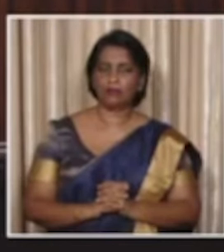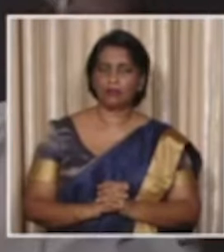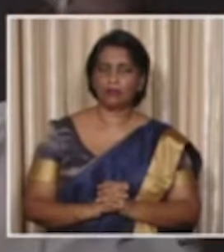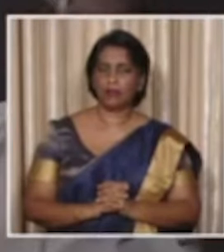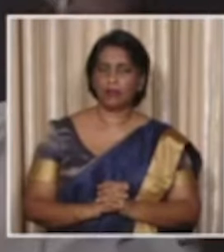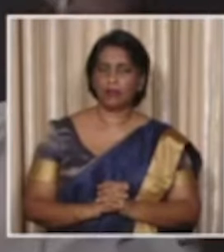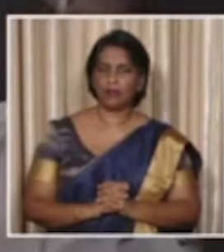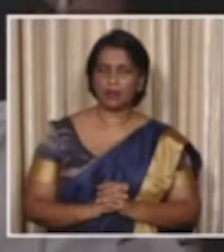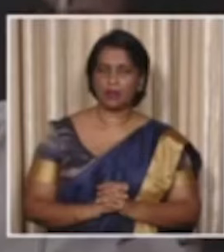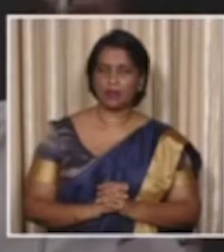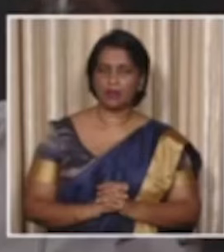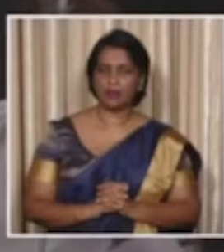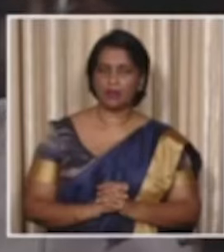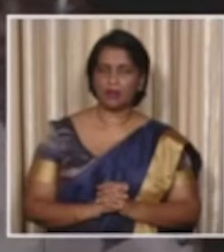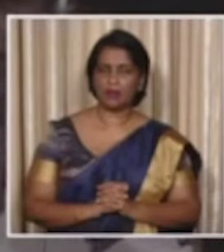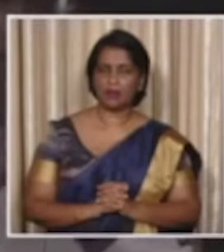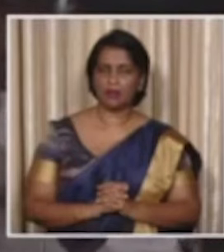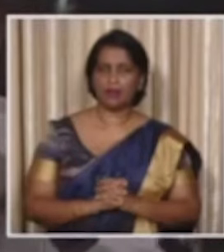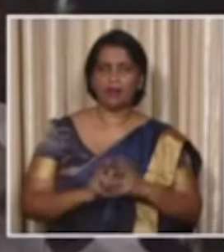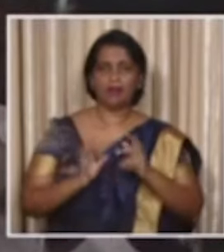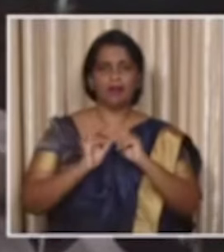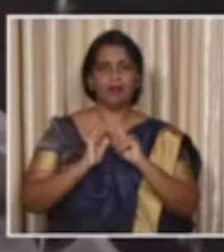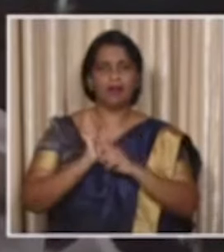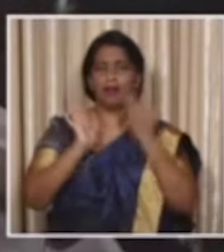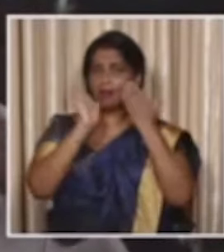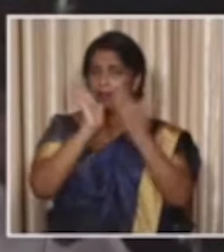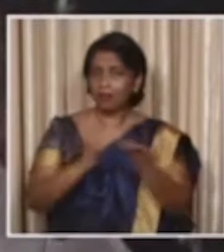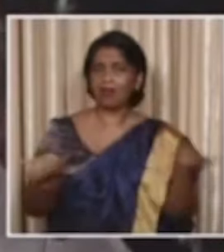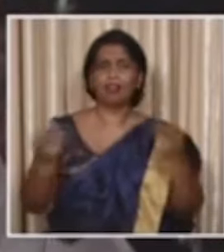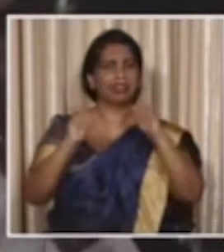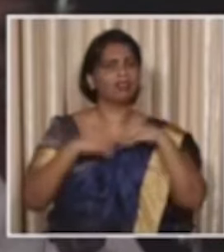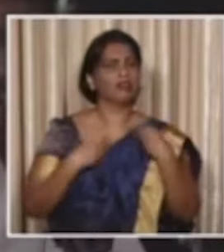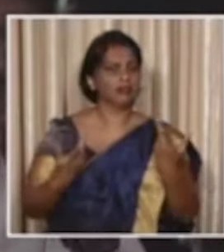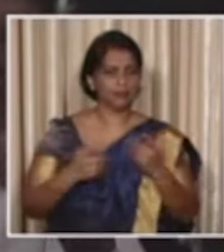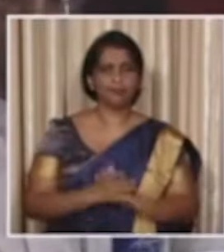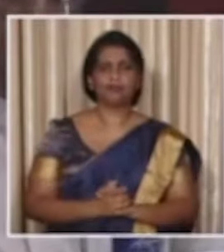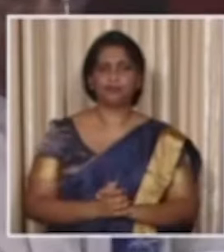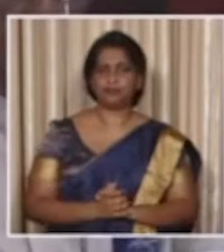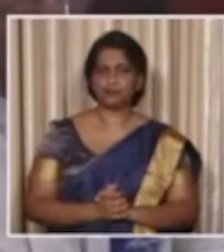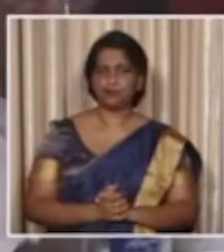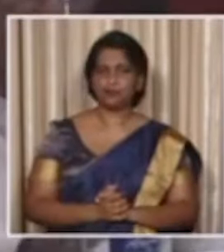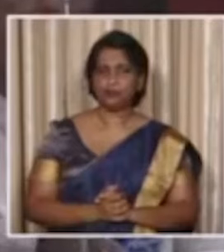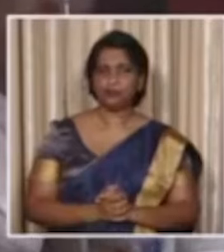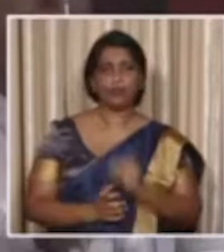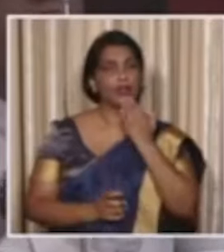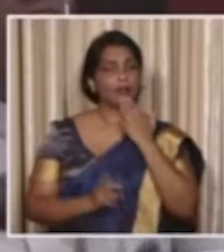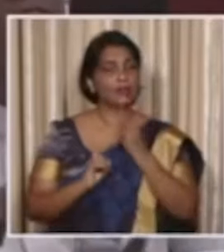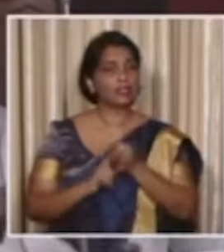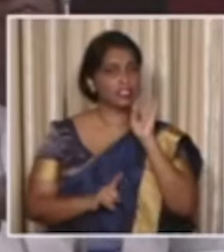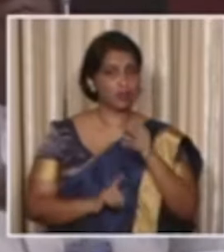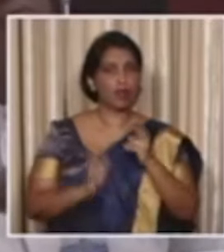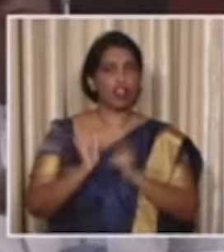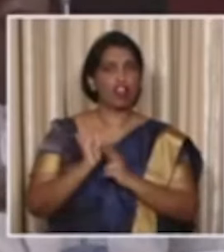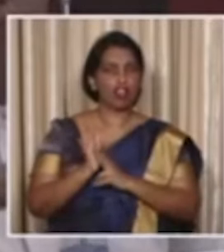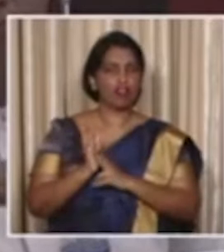දානගතුමනේ. මේක පනත ඉදිරිපත් කරලා අපිට කරුණු ඉදිරිපත් ගන්න දෙන්න. අවසාන වශයෙන් මම කියනවා දැන් ඇමරිකාවේ ජනාධිපති රොයිමර්